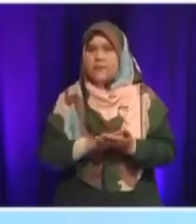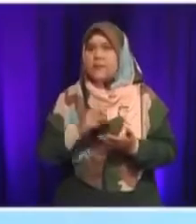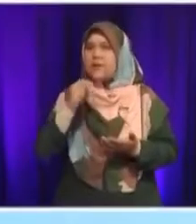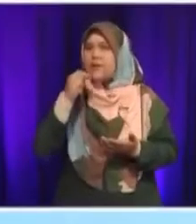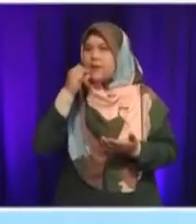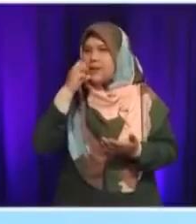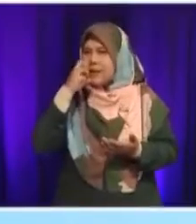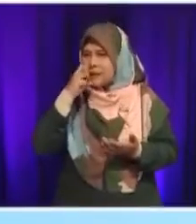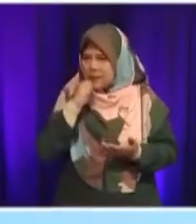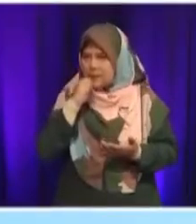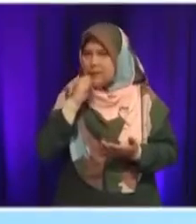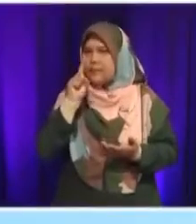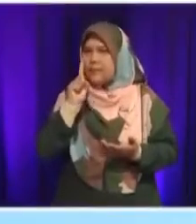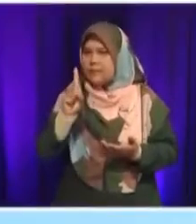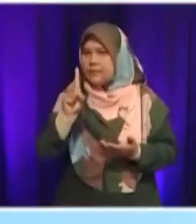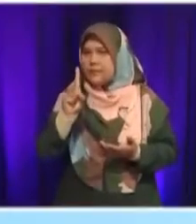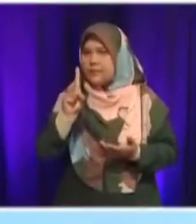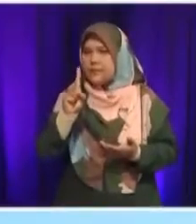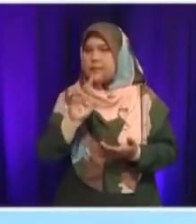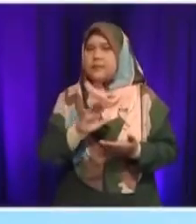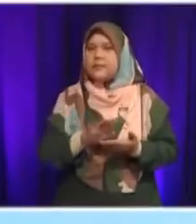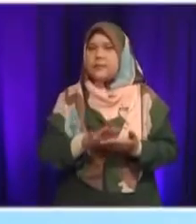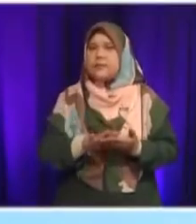memuliakan gigitan yang pertama